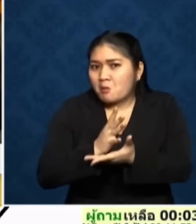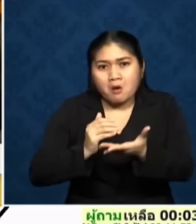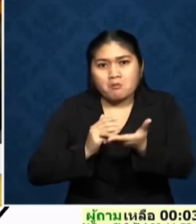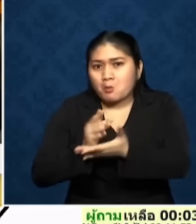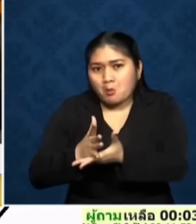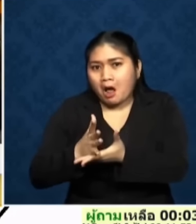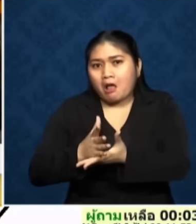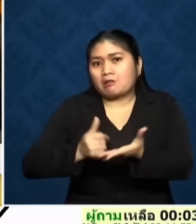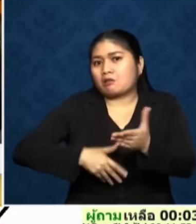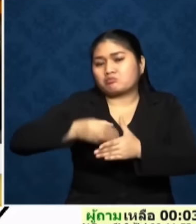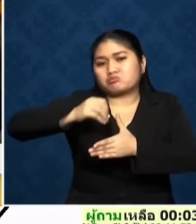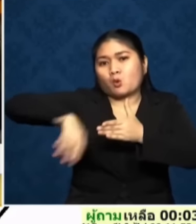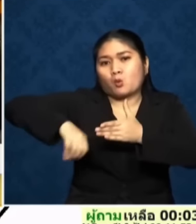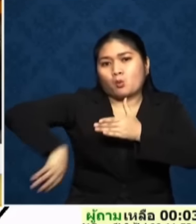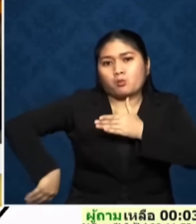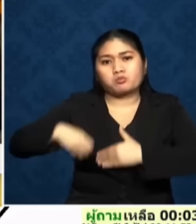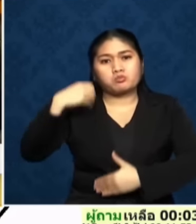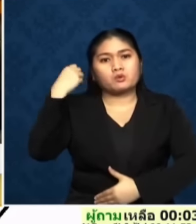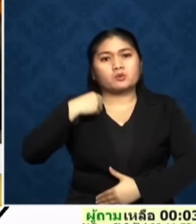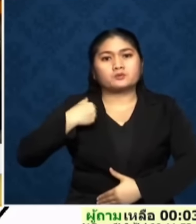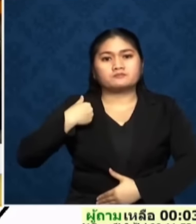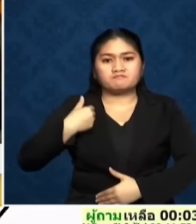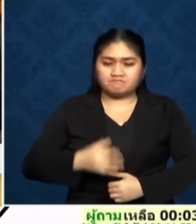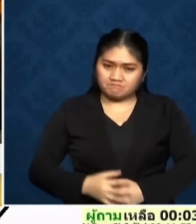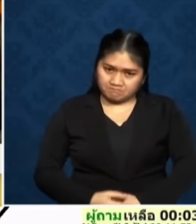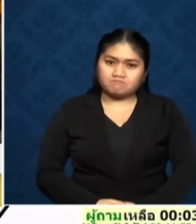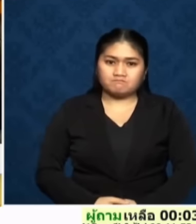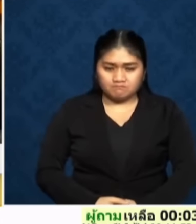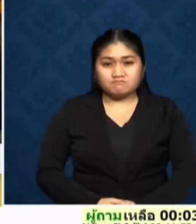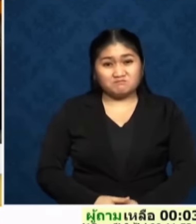ขได้แม้กระทั่งครั้งสุดท้ายที่เรายื่น